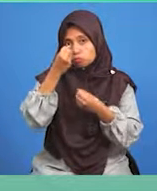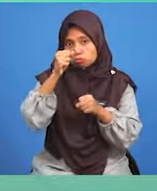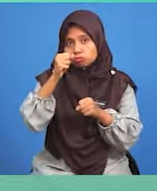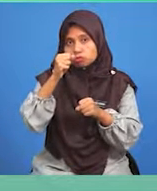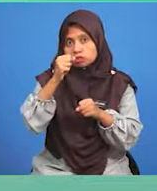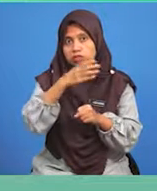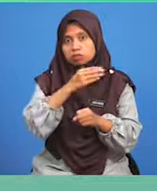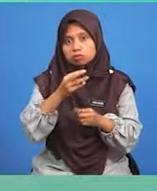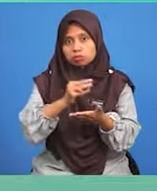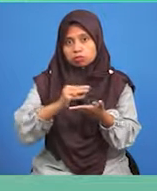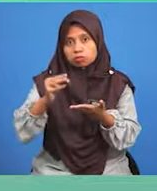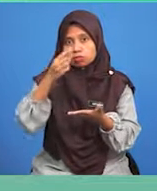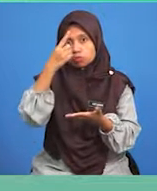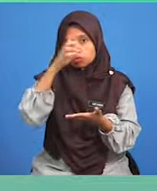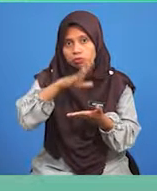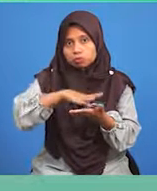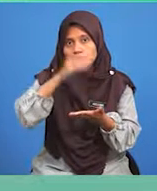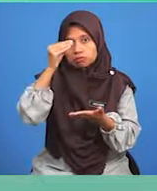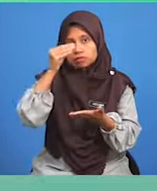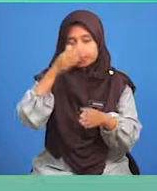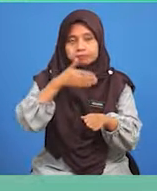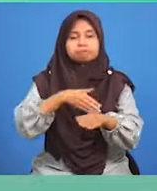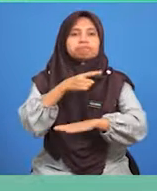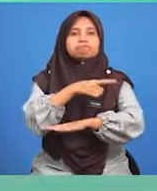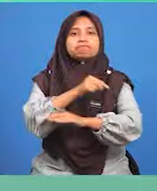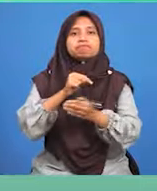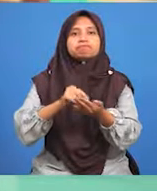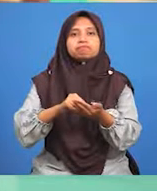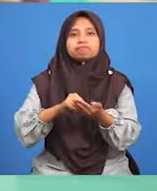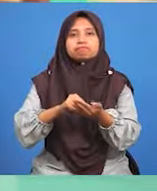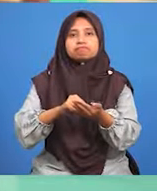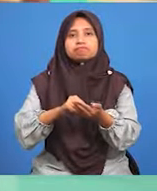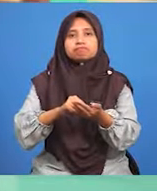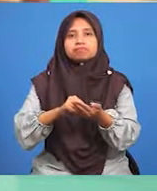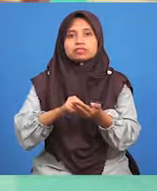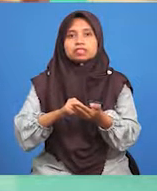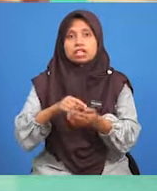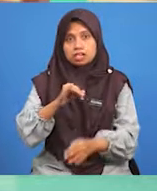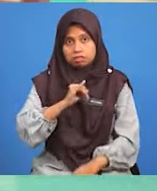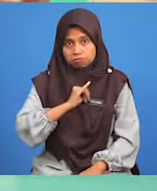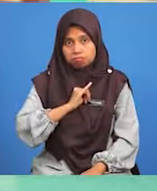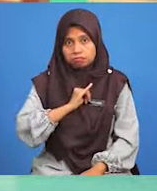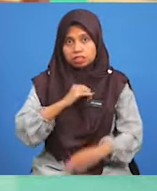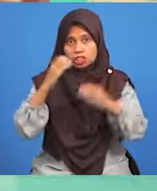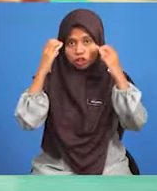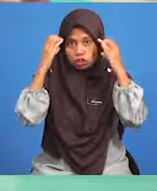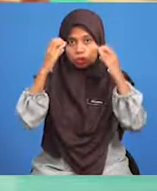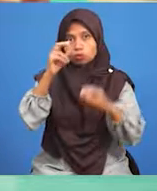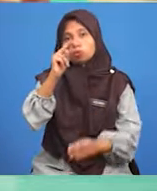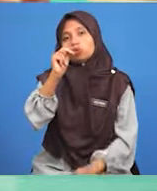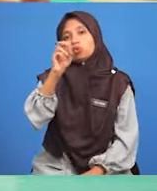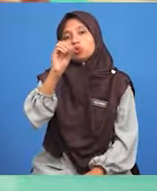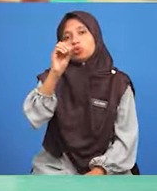dan bersemangat untuk belajar pada hari ini Hai saya di gonorea